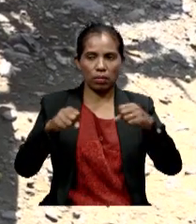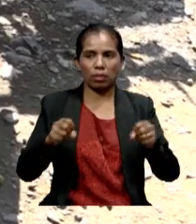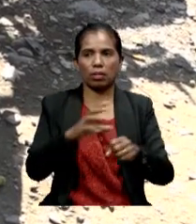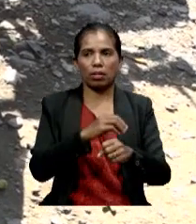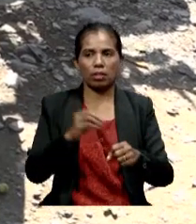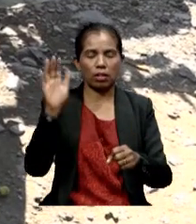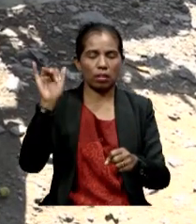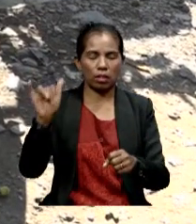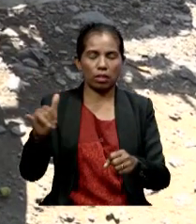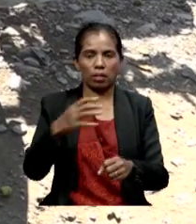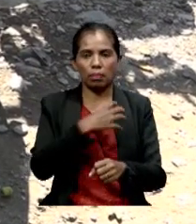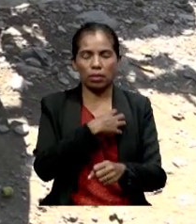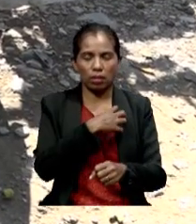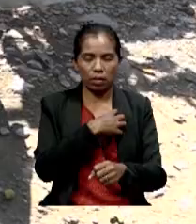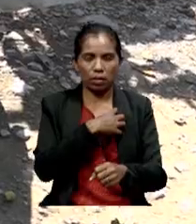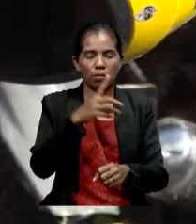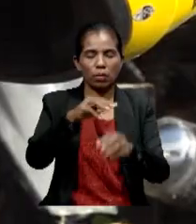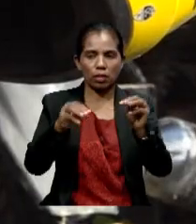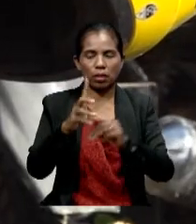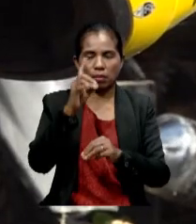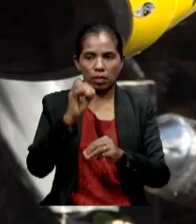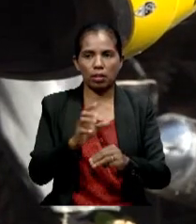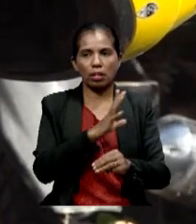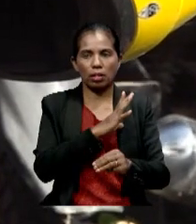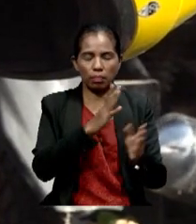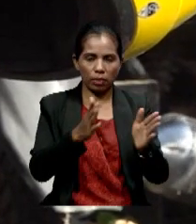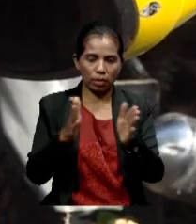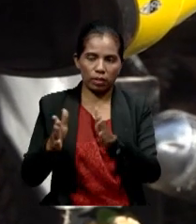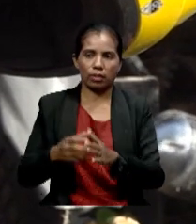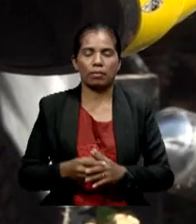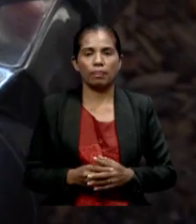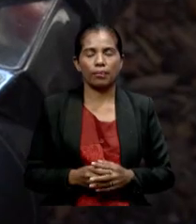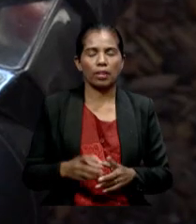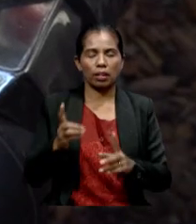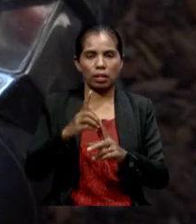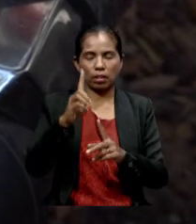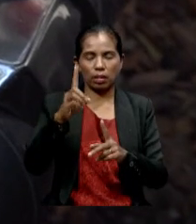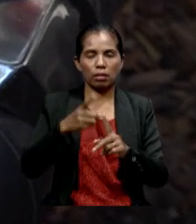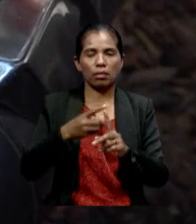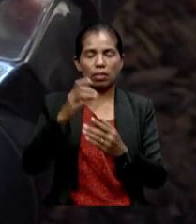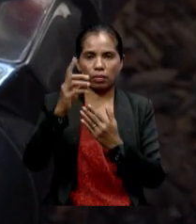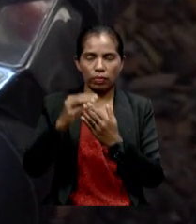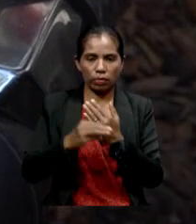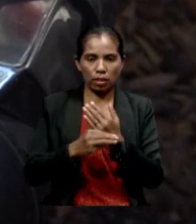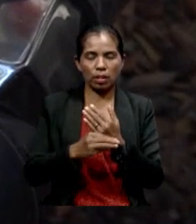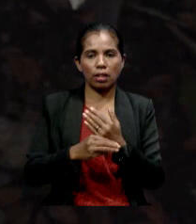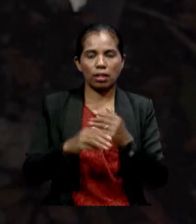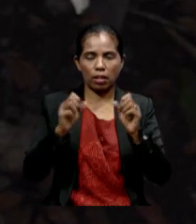iha hela komando transit munisipi dili hodi hein proses utuir mai husi lorong ida to lorong ronu resinen fulan ne asiden